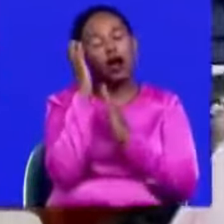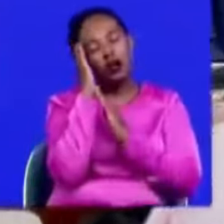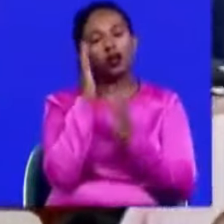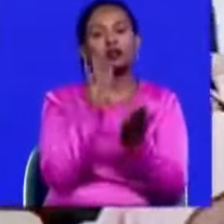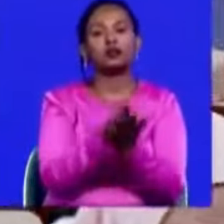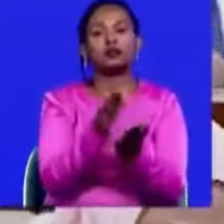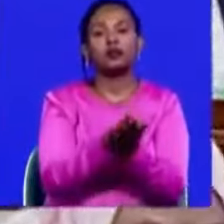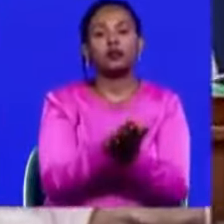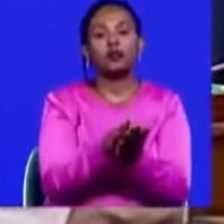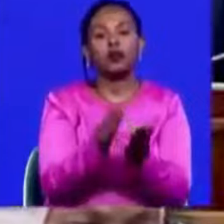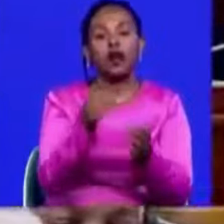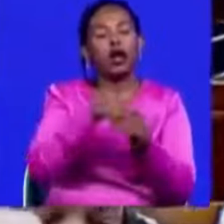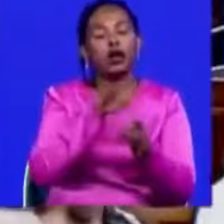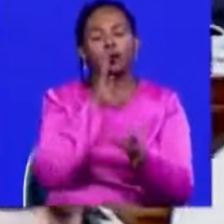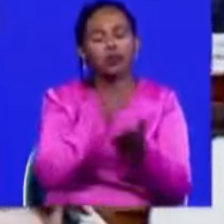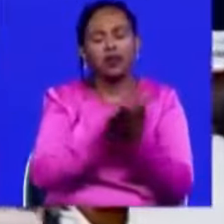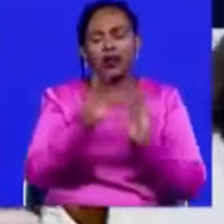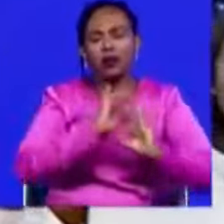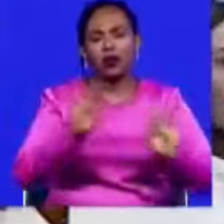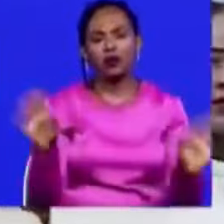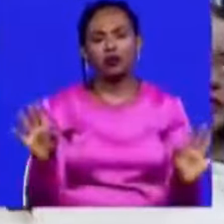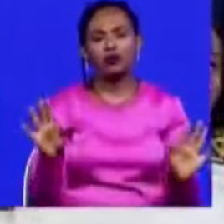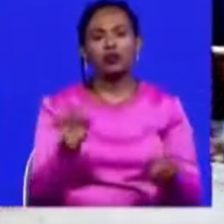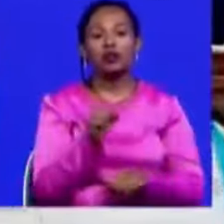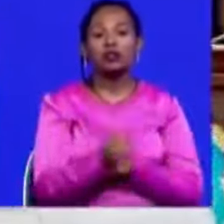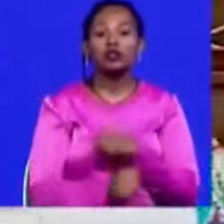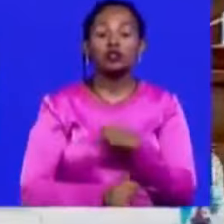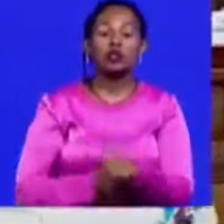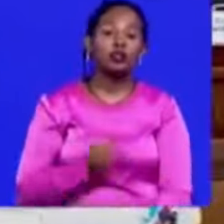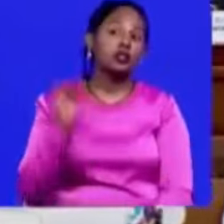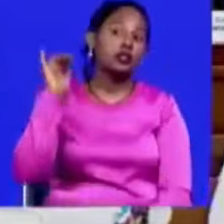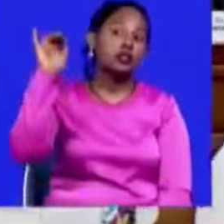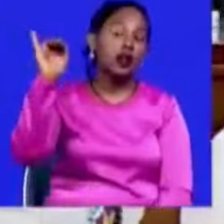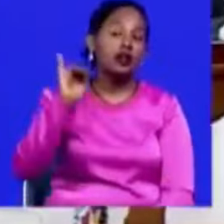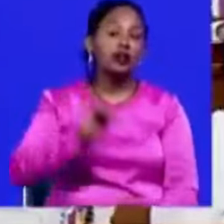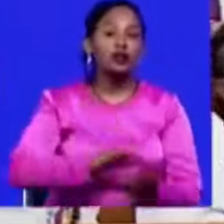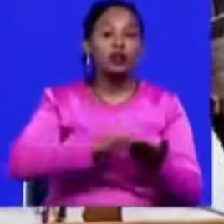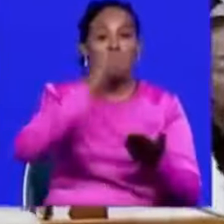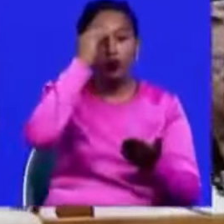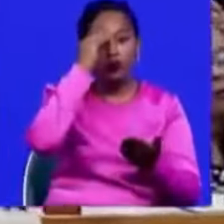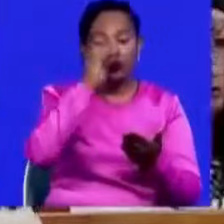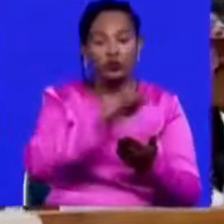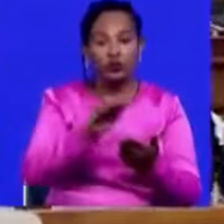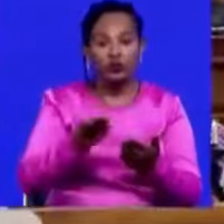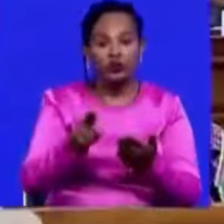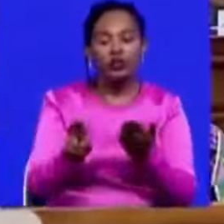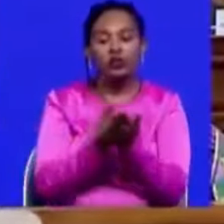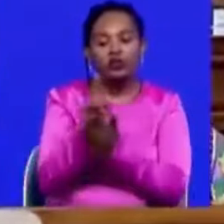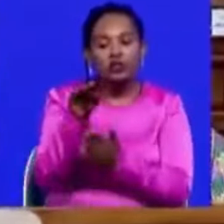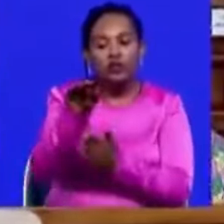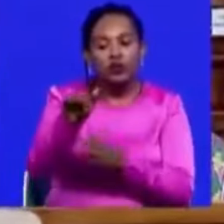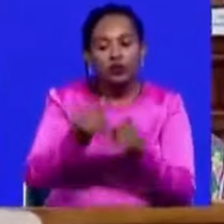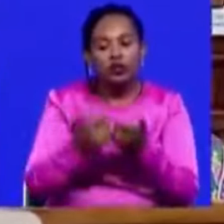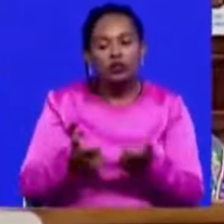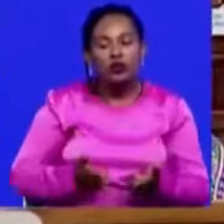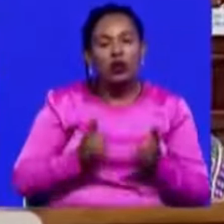ያክል ጥራት የለውም። አንድም ጭንቀታችን እዛ የተማሩ ልጆች ዩኒቨርሲቲ ሲሄዱ እንዴት ብሎ ይኖራሉ የሚለው ጉዳይ